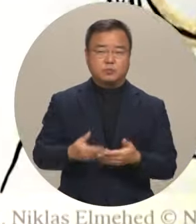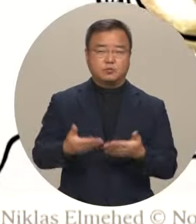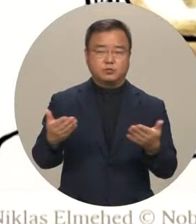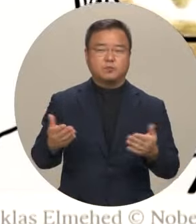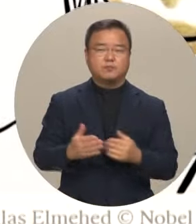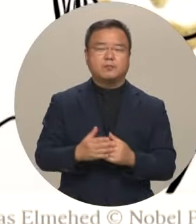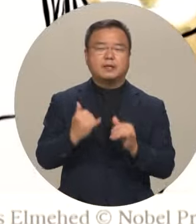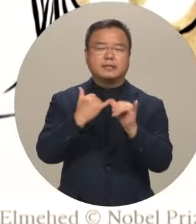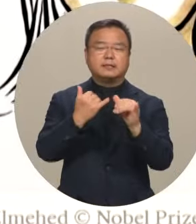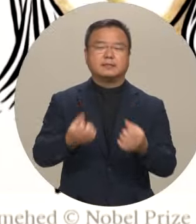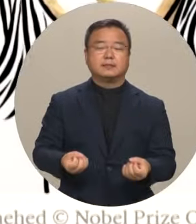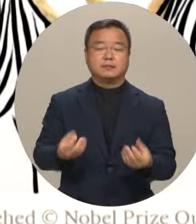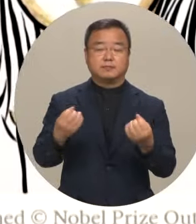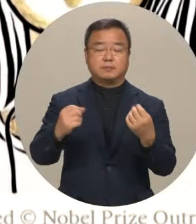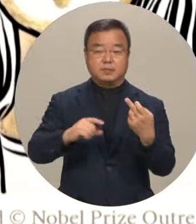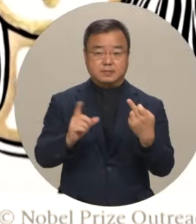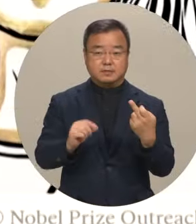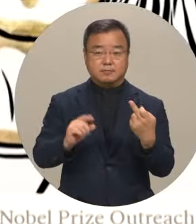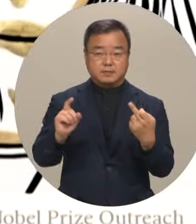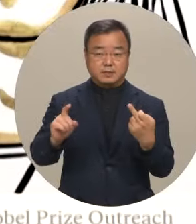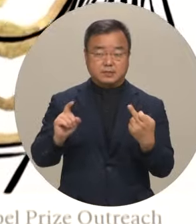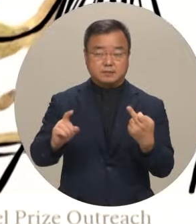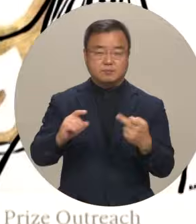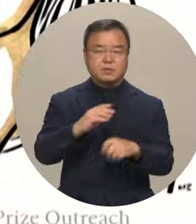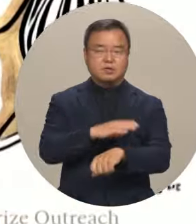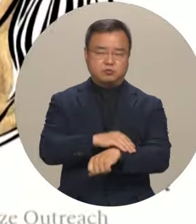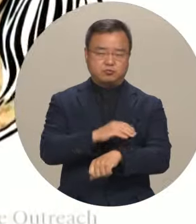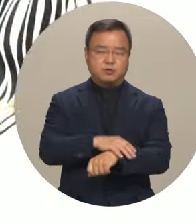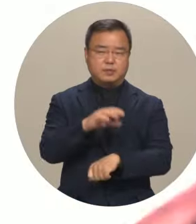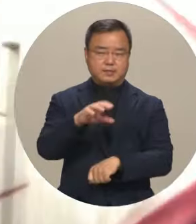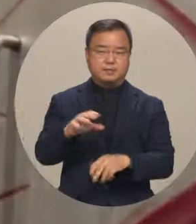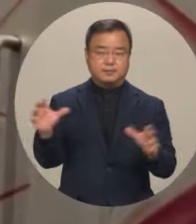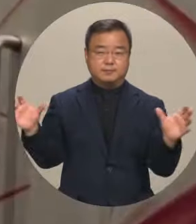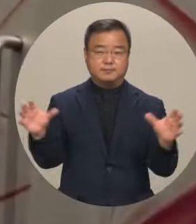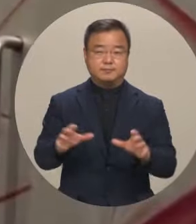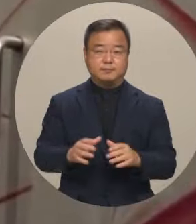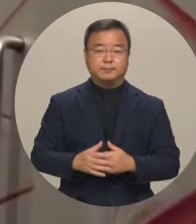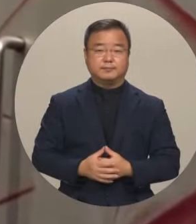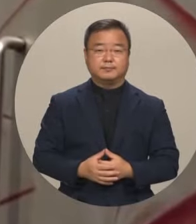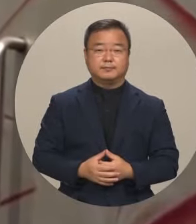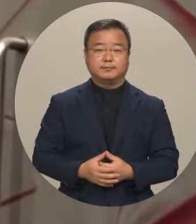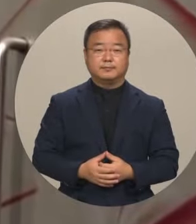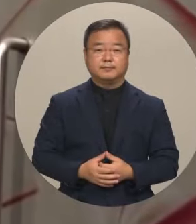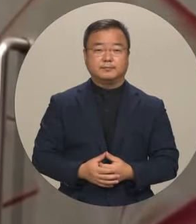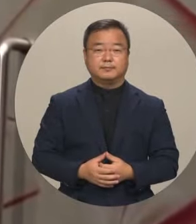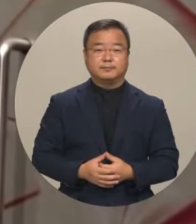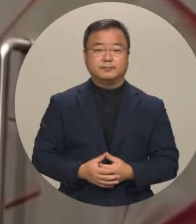시상식은 오는 12월 10일 스웨덴 스톡홀름에서 열립니다 EBS 뉴스 송입니다